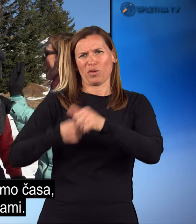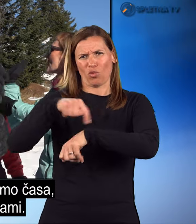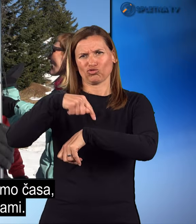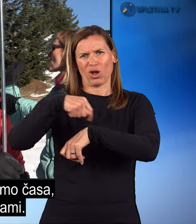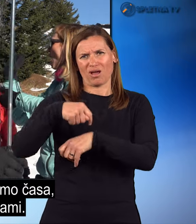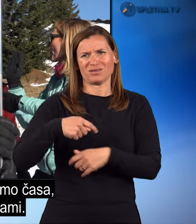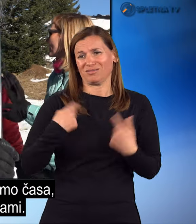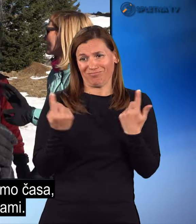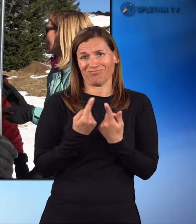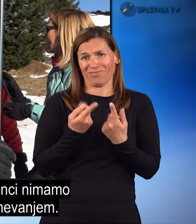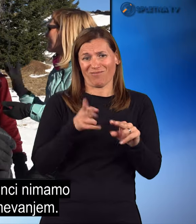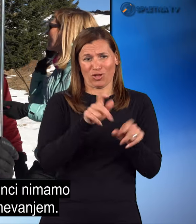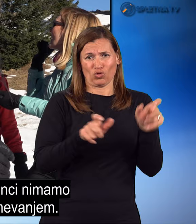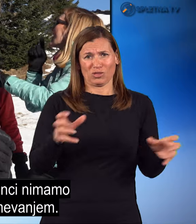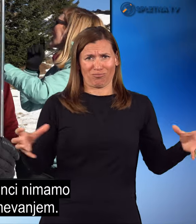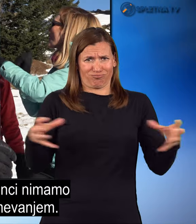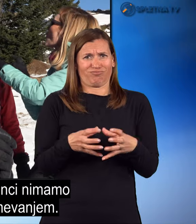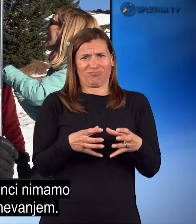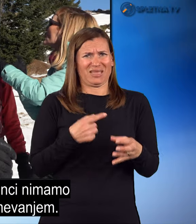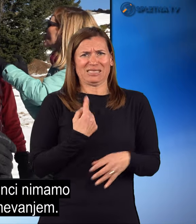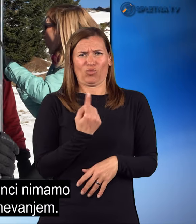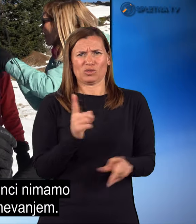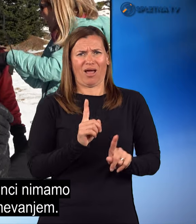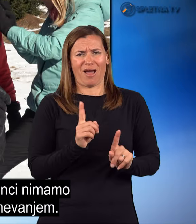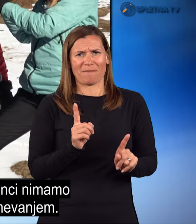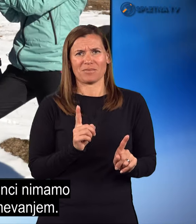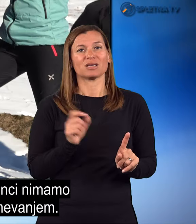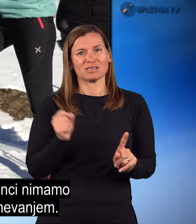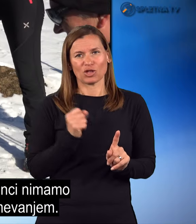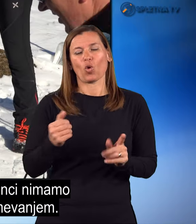nismo sami, prav zaradi tega je in...